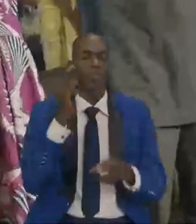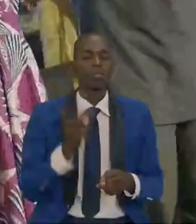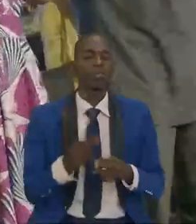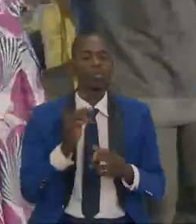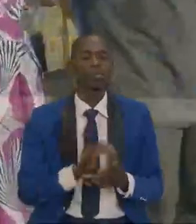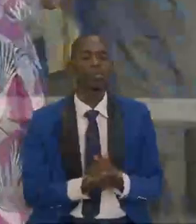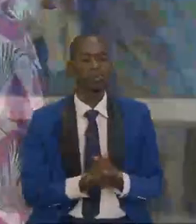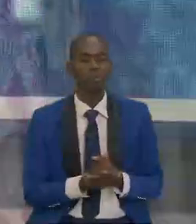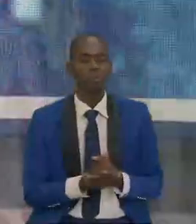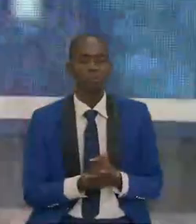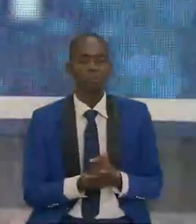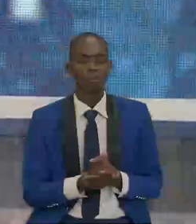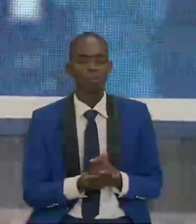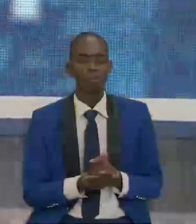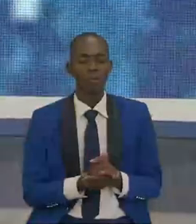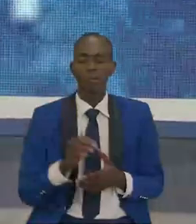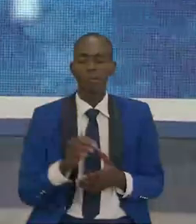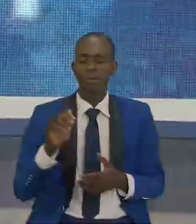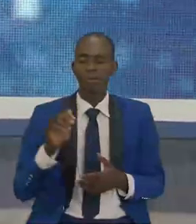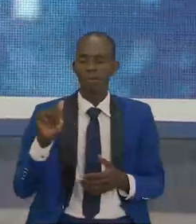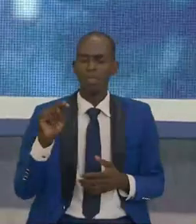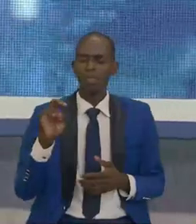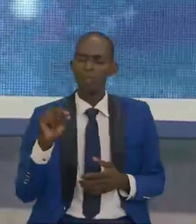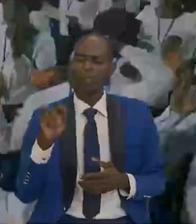Éléphantiasis soit guéri au nom de Jésus.